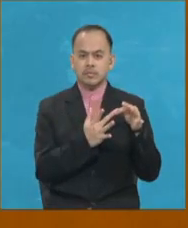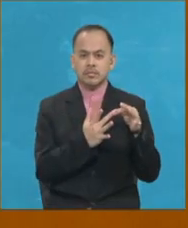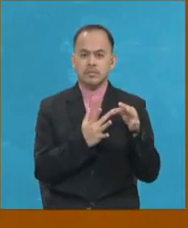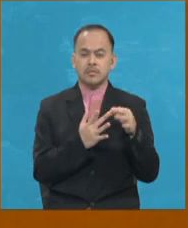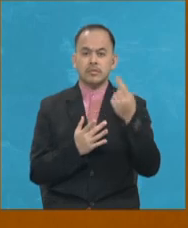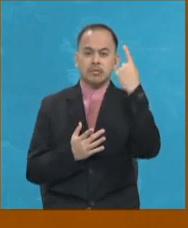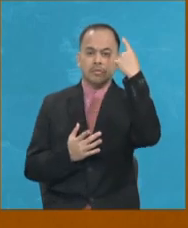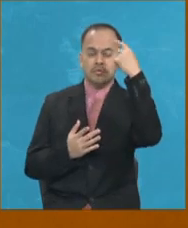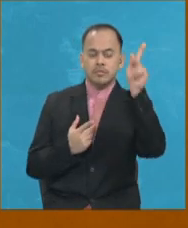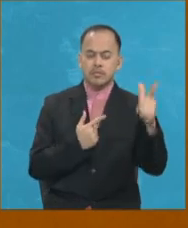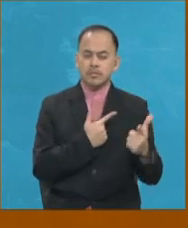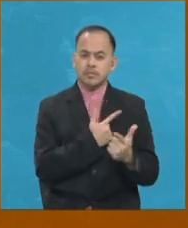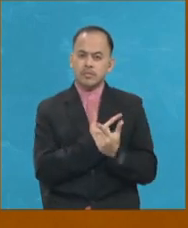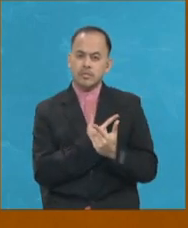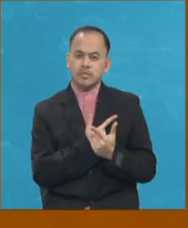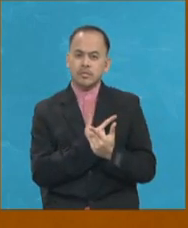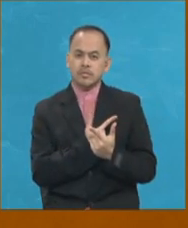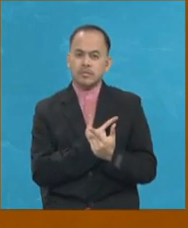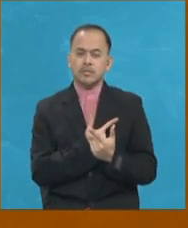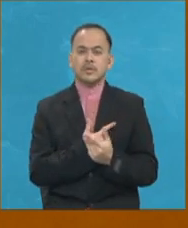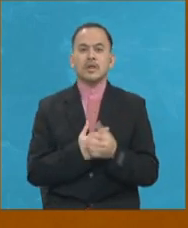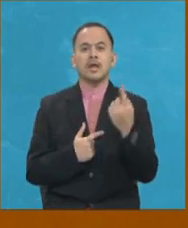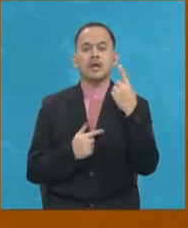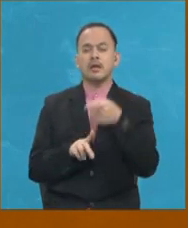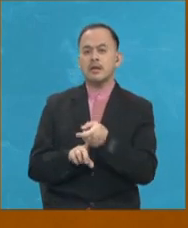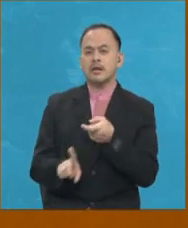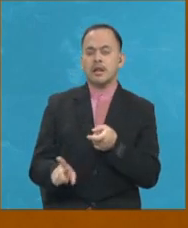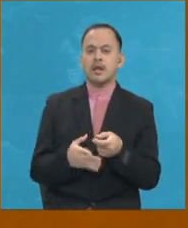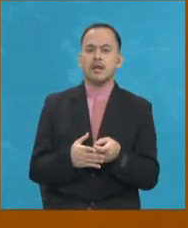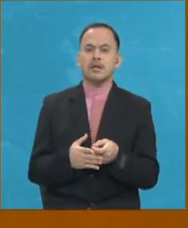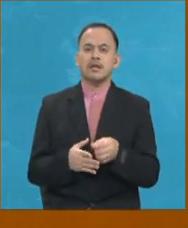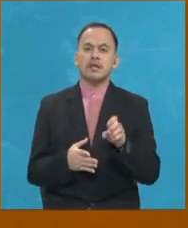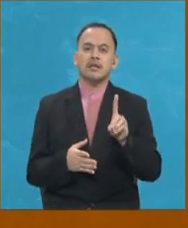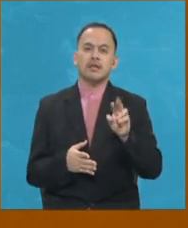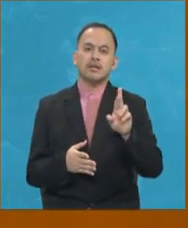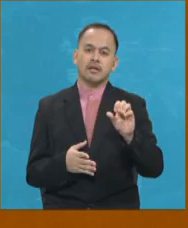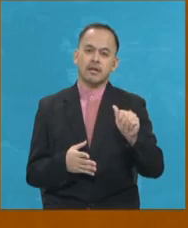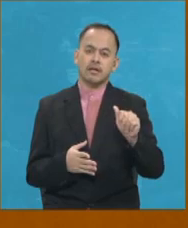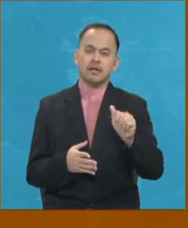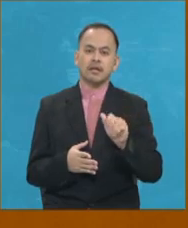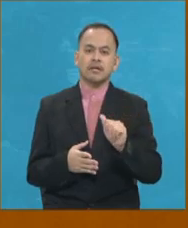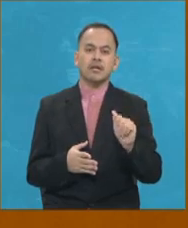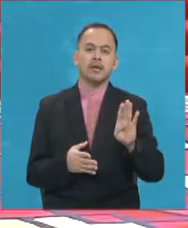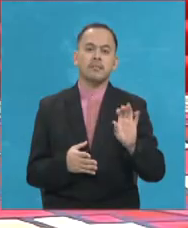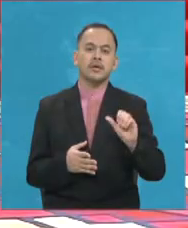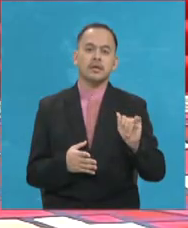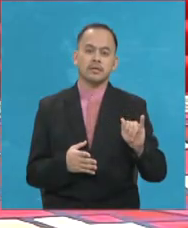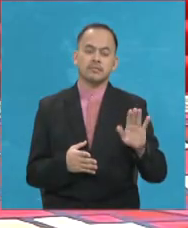untuk melindungi Golongan ini dari penderaan dan pengabaian